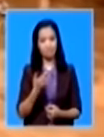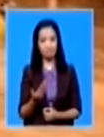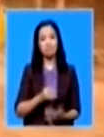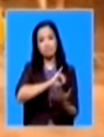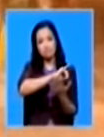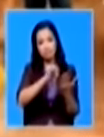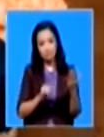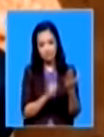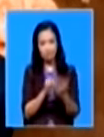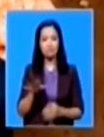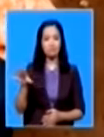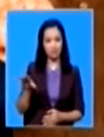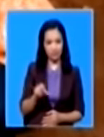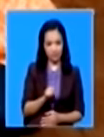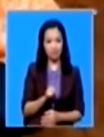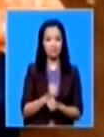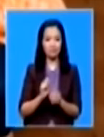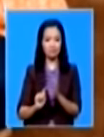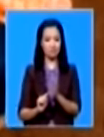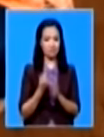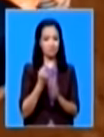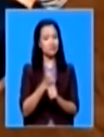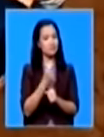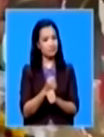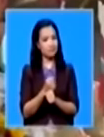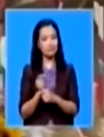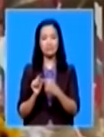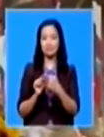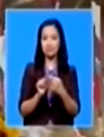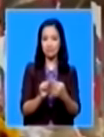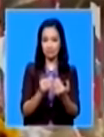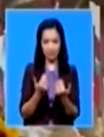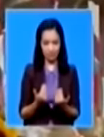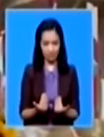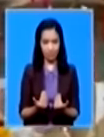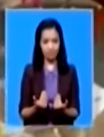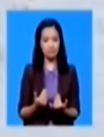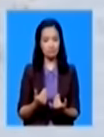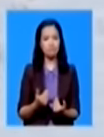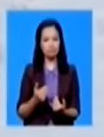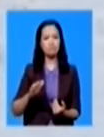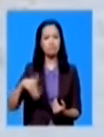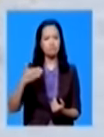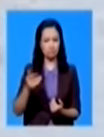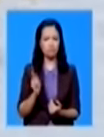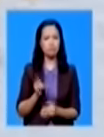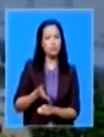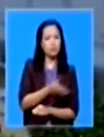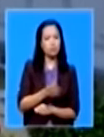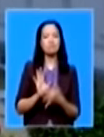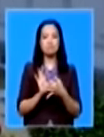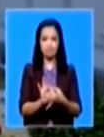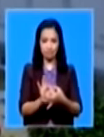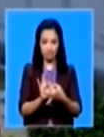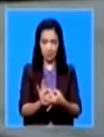ที่ก็ได้นำกลับมาเริ่มต้นหรือมาทำสืบสานต่อในปัจจุบันเพราะที่ผ่านมาผมรู้สึกว่าเป็นห่วงเพราะมันหายไปเยอะ